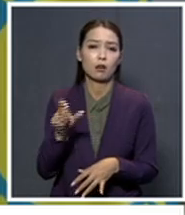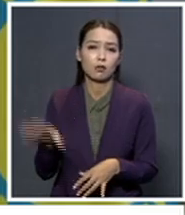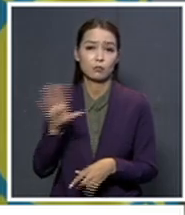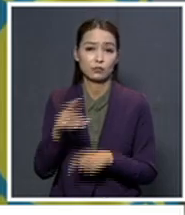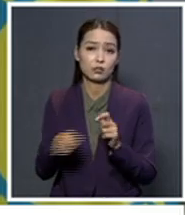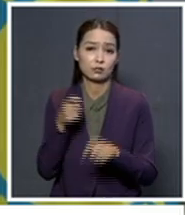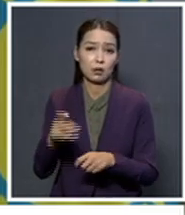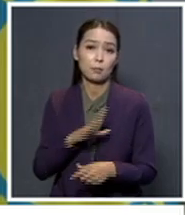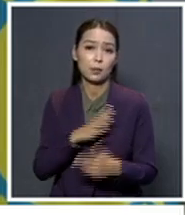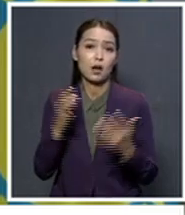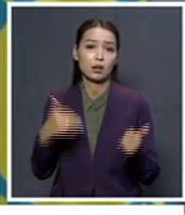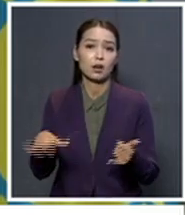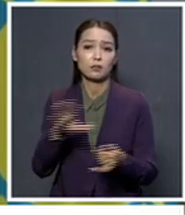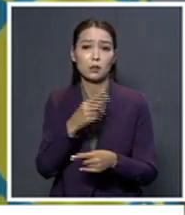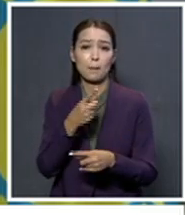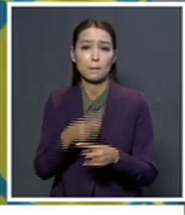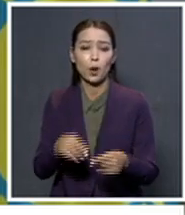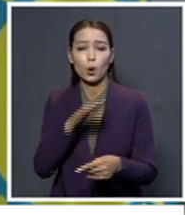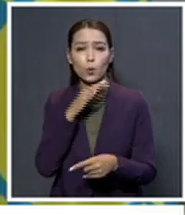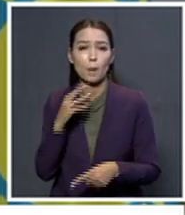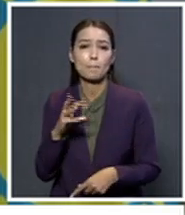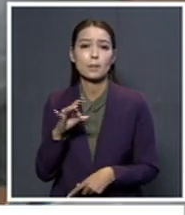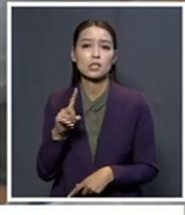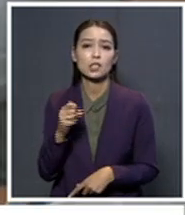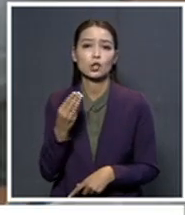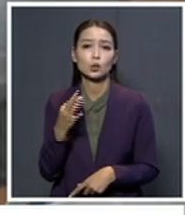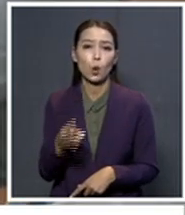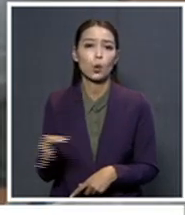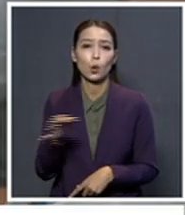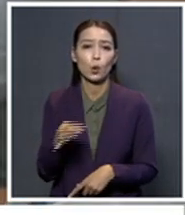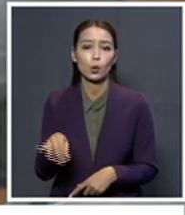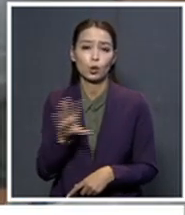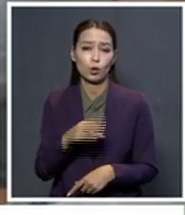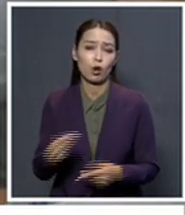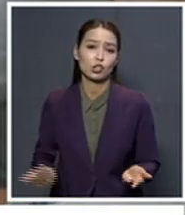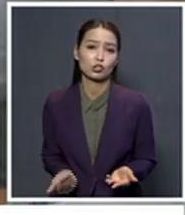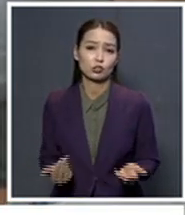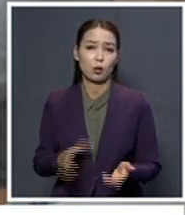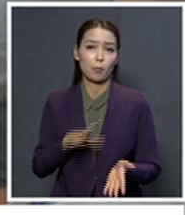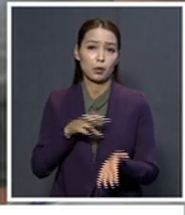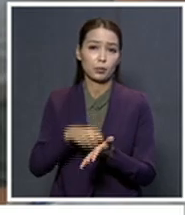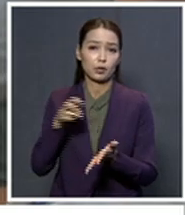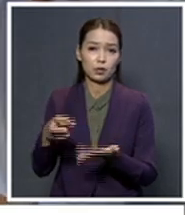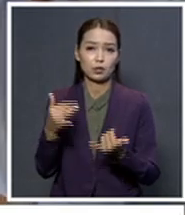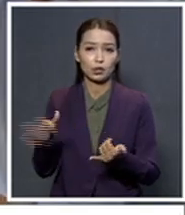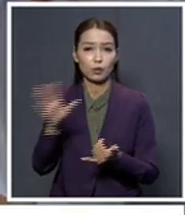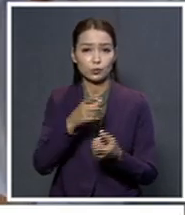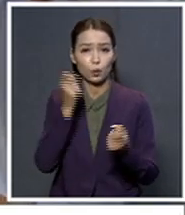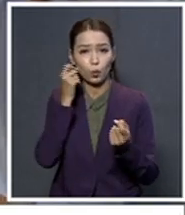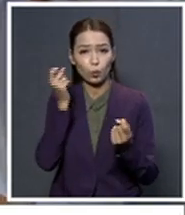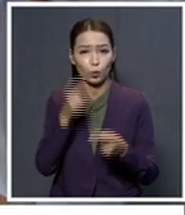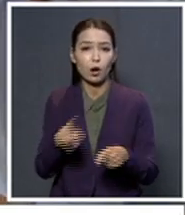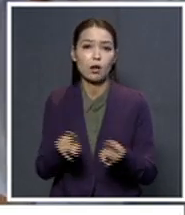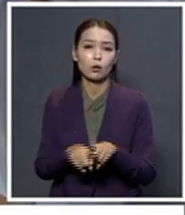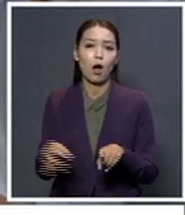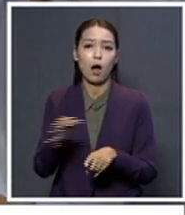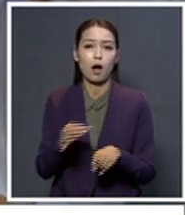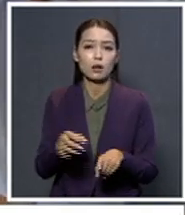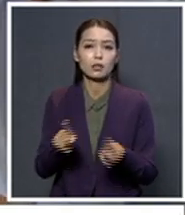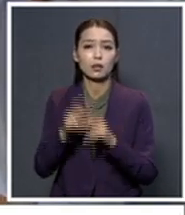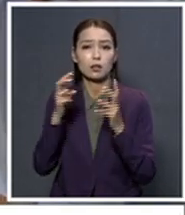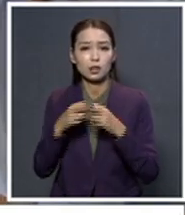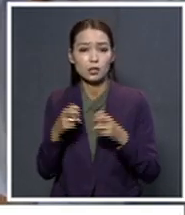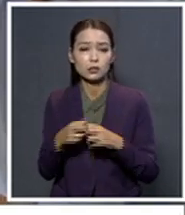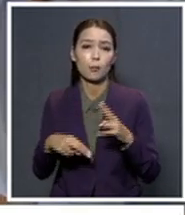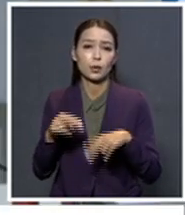түскен. Оның тең жартысынан көбін Мырзашөл өңірінің тұрғындары жолдаған. Осыған орай бұл аудандарда арнайы зерделеу топтары